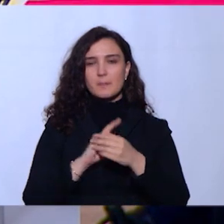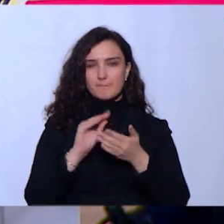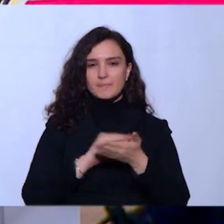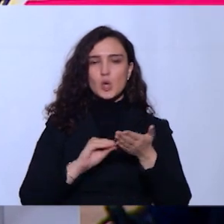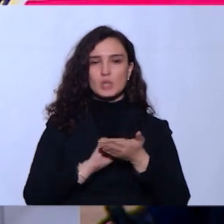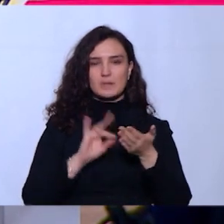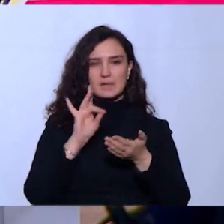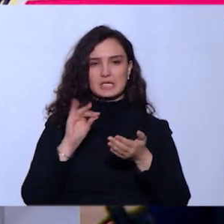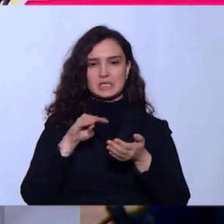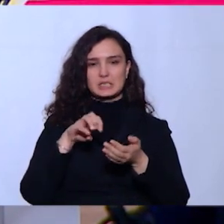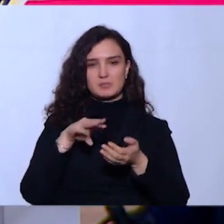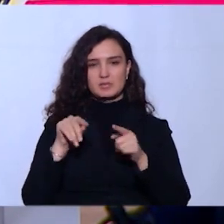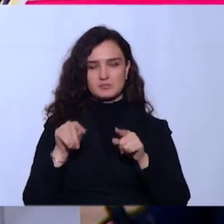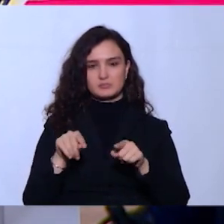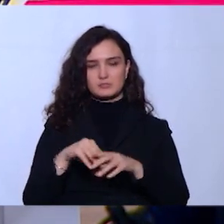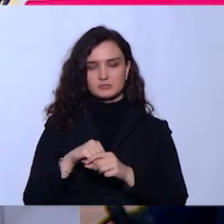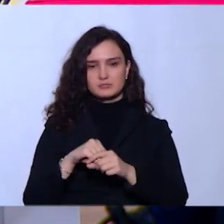მეორდება რიტმი.